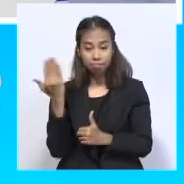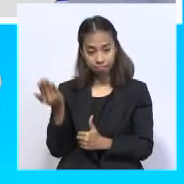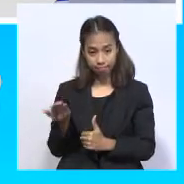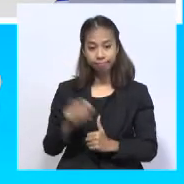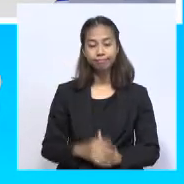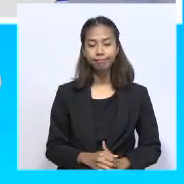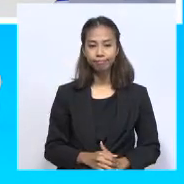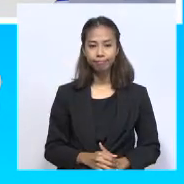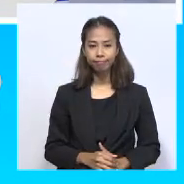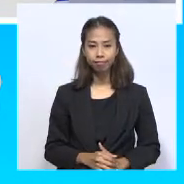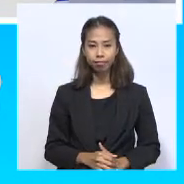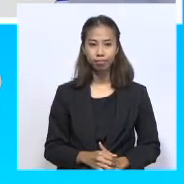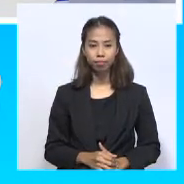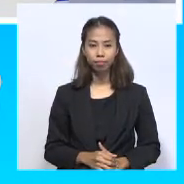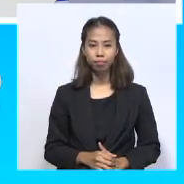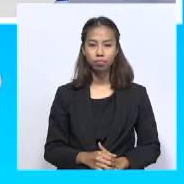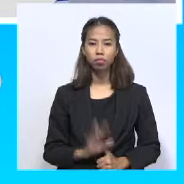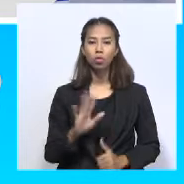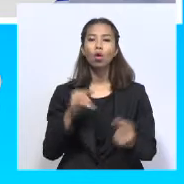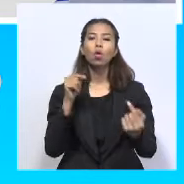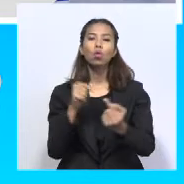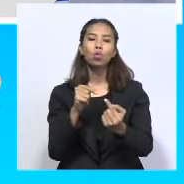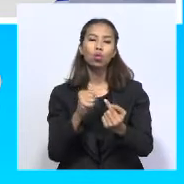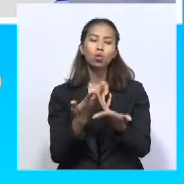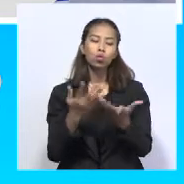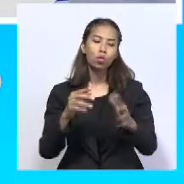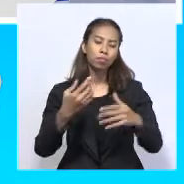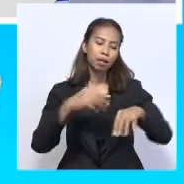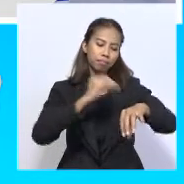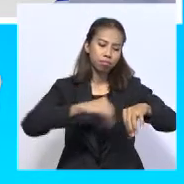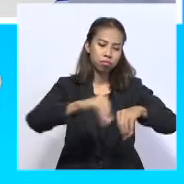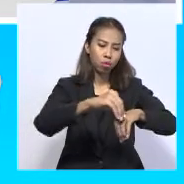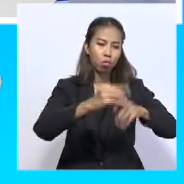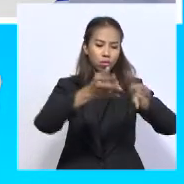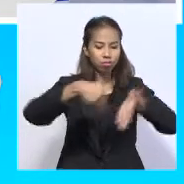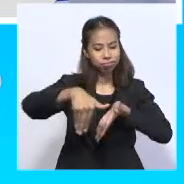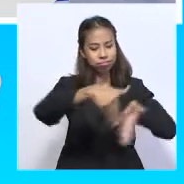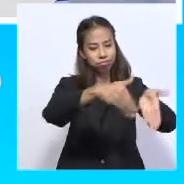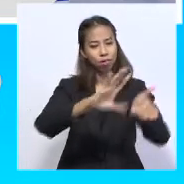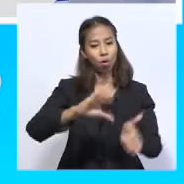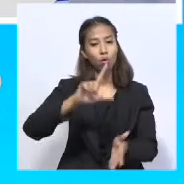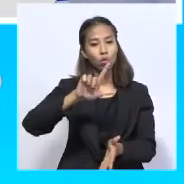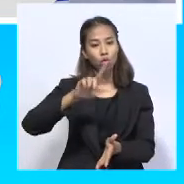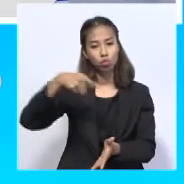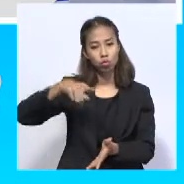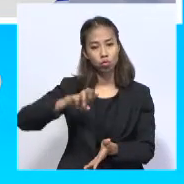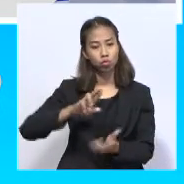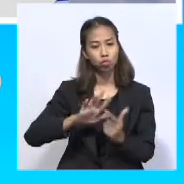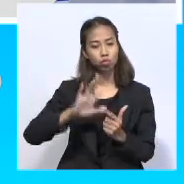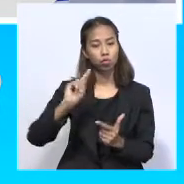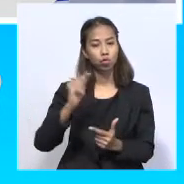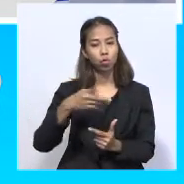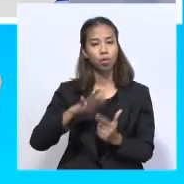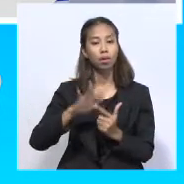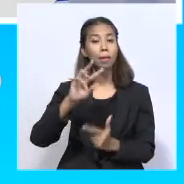ะ ครับสำหรับในพื้นที่ชลประทานคงไม่มีปัญหาอะไรนะครับทางรัฐบาลทางกรมชลนี่คงสามารถบริหารจัดการน้ำได้อย่